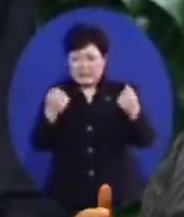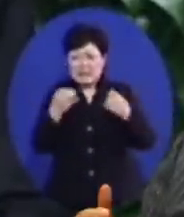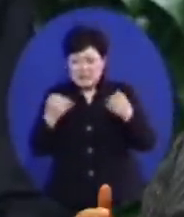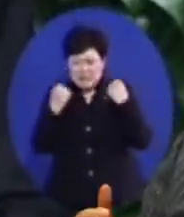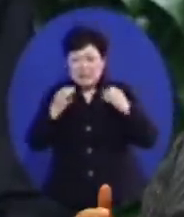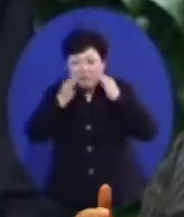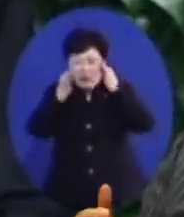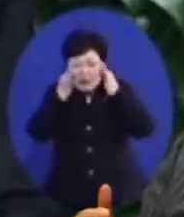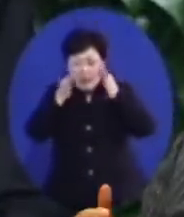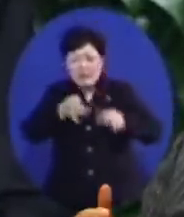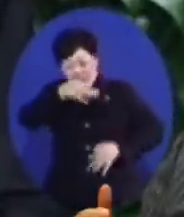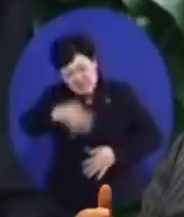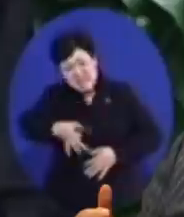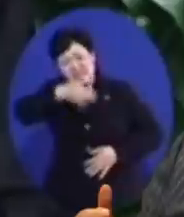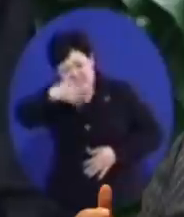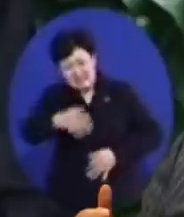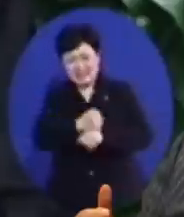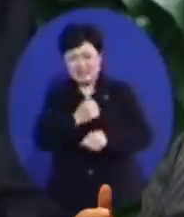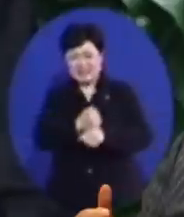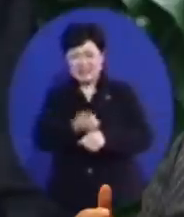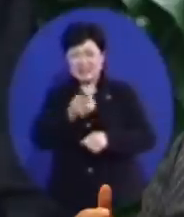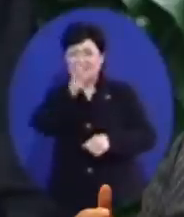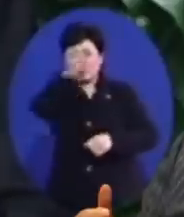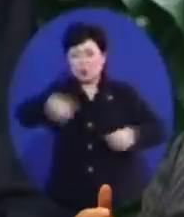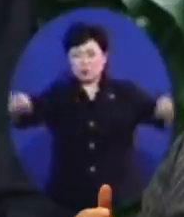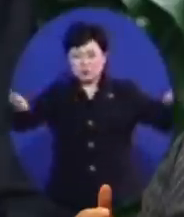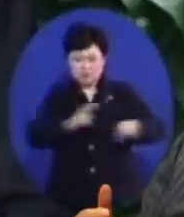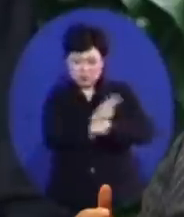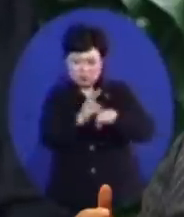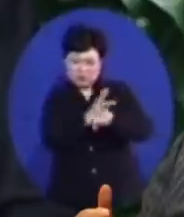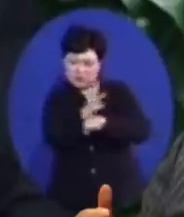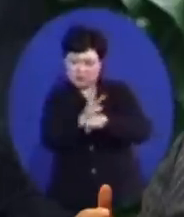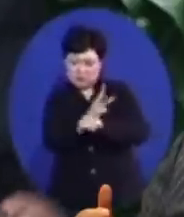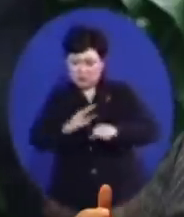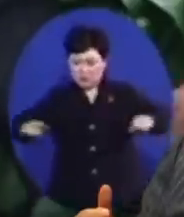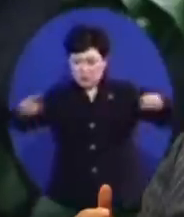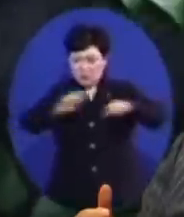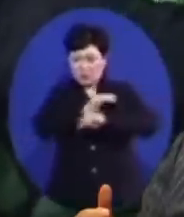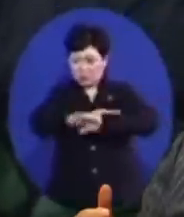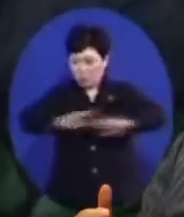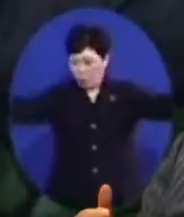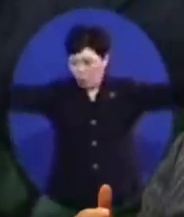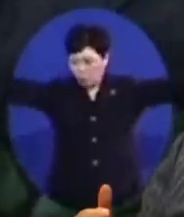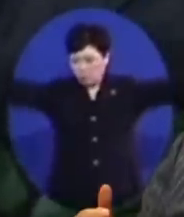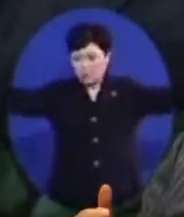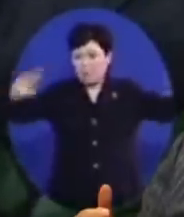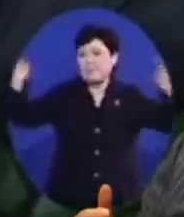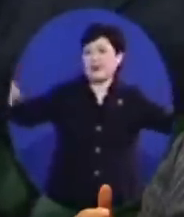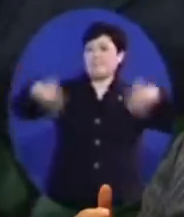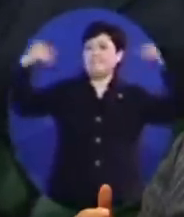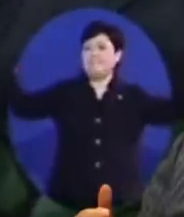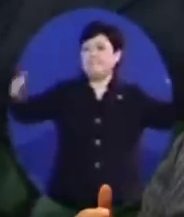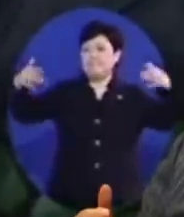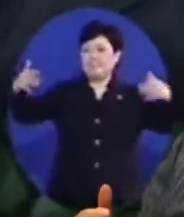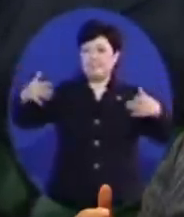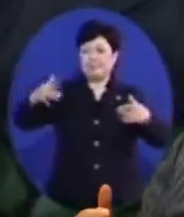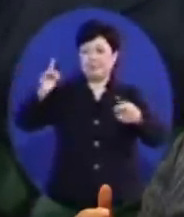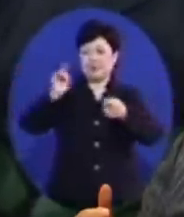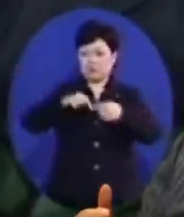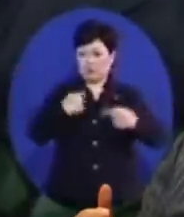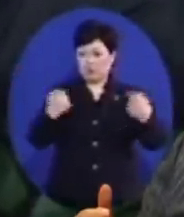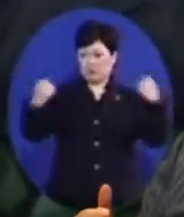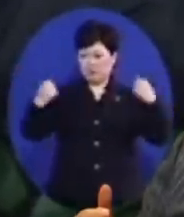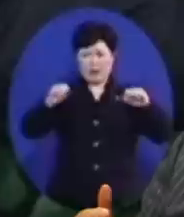듭니다. 독수리는 2시간, 3시간 공중에 떠 있는 것은 기류를 타고 자기 힘으로 나르지 않습니다.